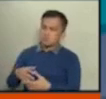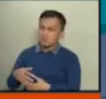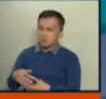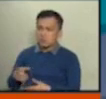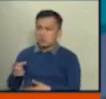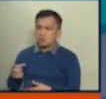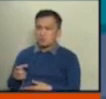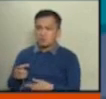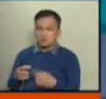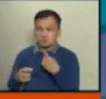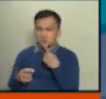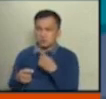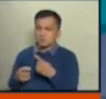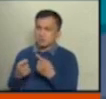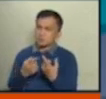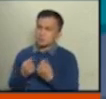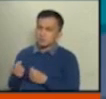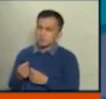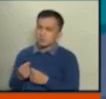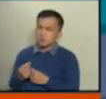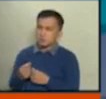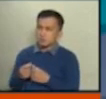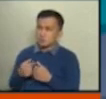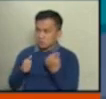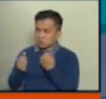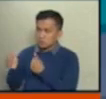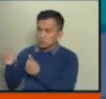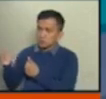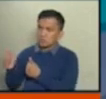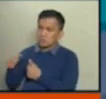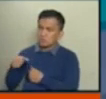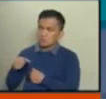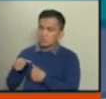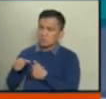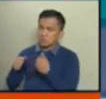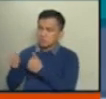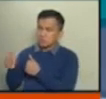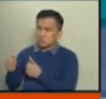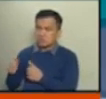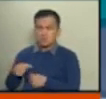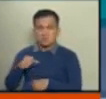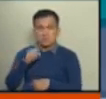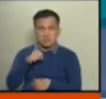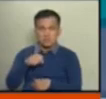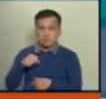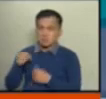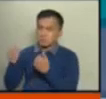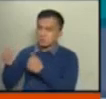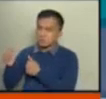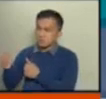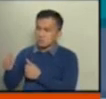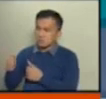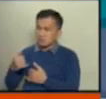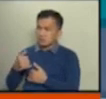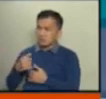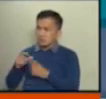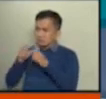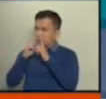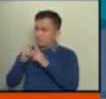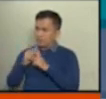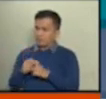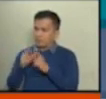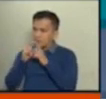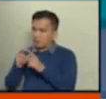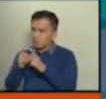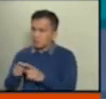ginawa naman po niya, sabi niya, hinabol niya nga po ako, sir eh. Hinabol? Opo, sinigawan niya ako dun, di ba? Tumakbo na po ako, sir. Opo. Sumigaw